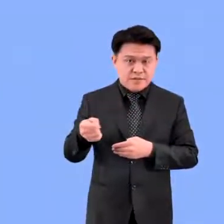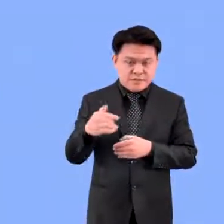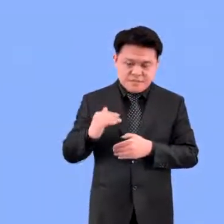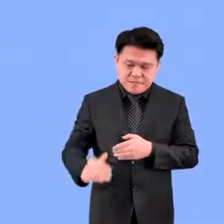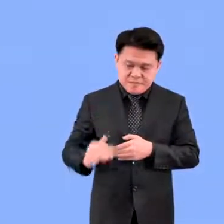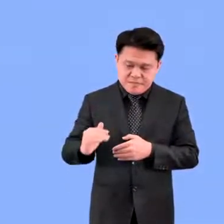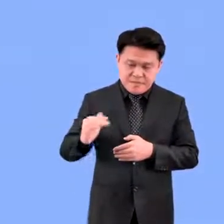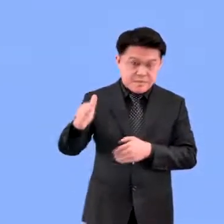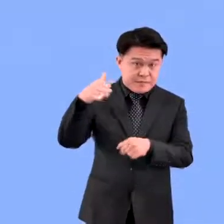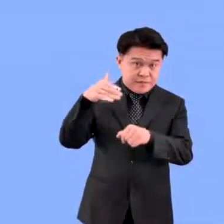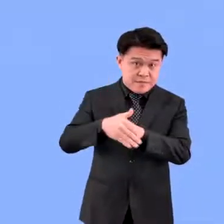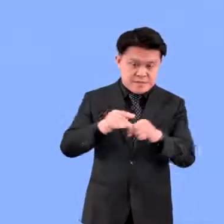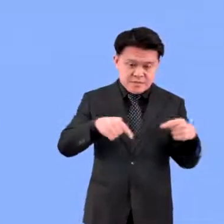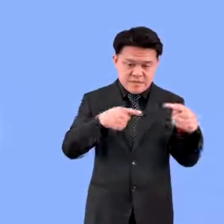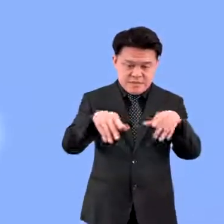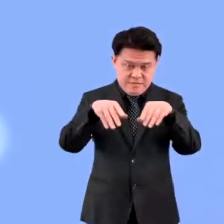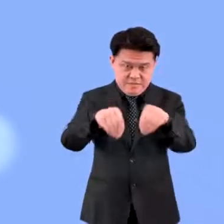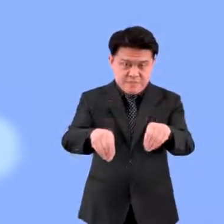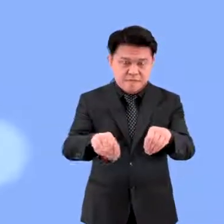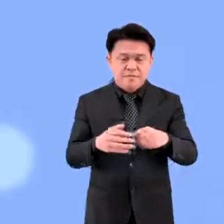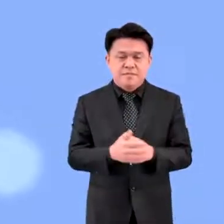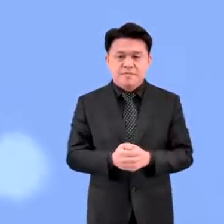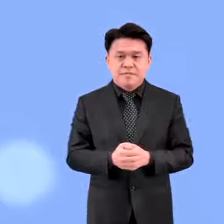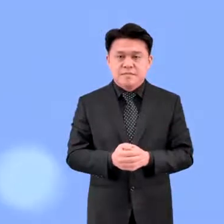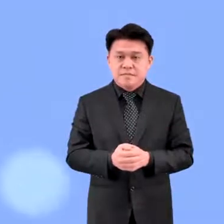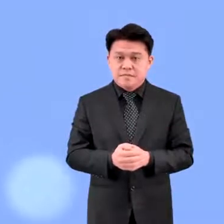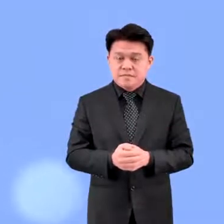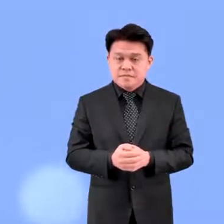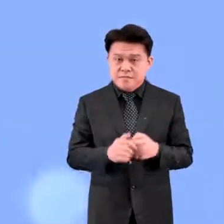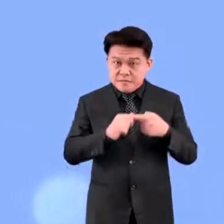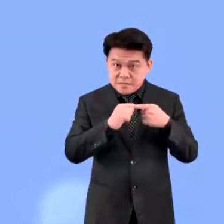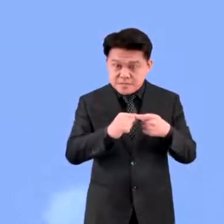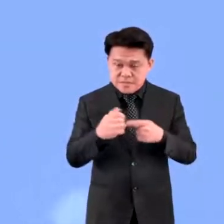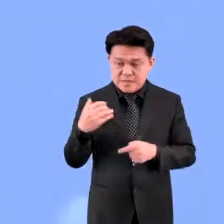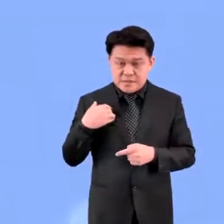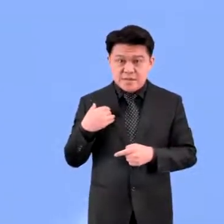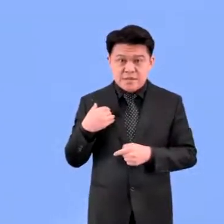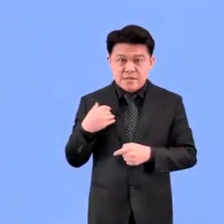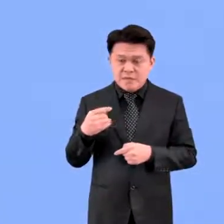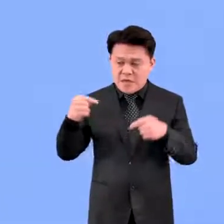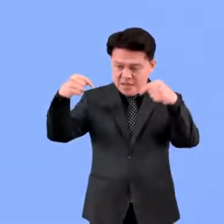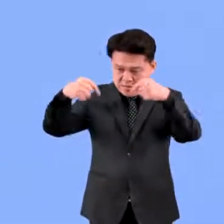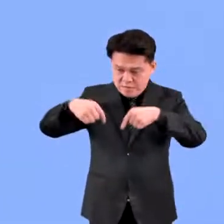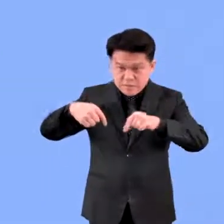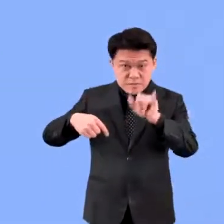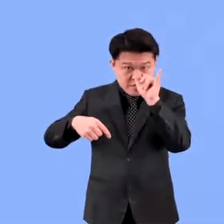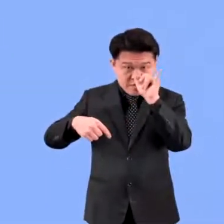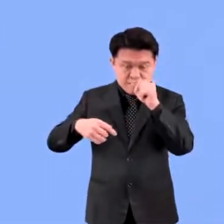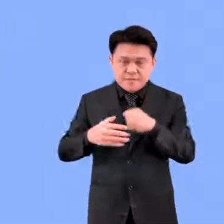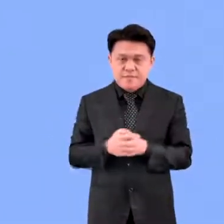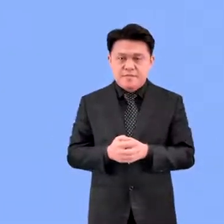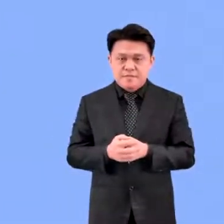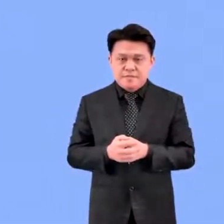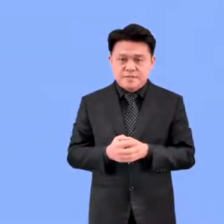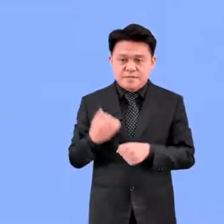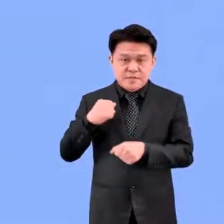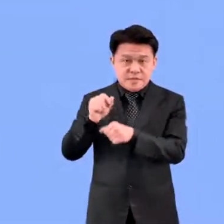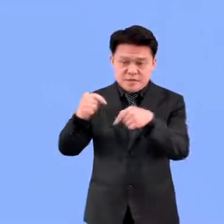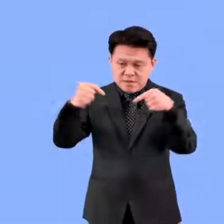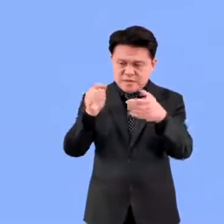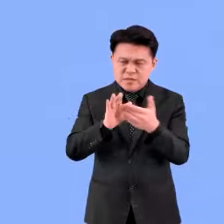경우라면 다음과 같은 순서로 참여 중단됩니다. 우선 담당자와 상담을 하게